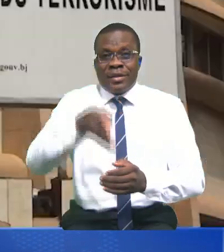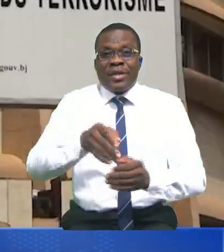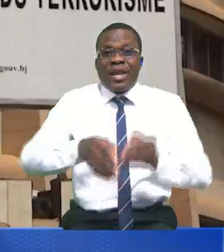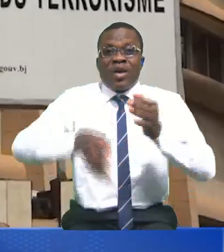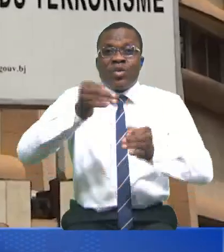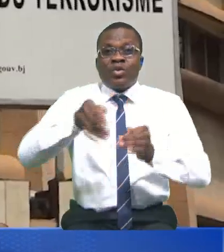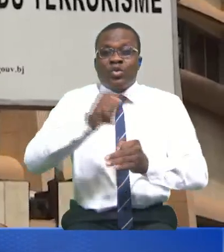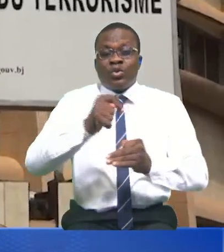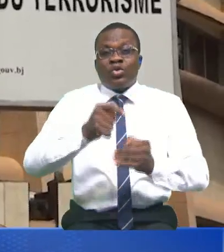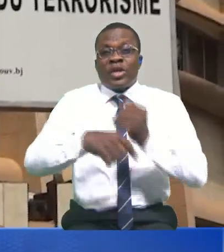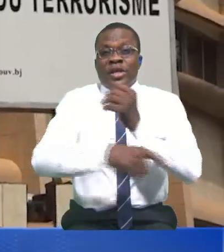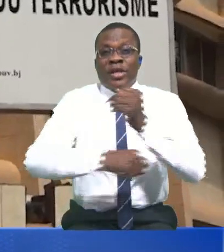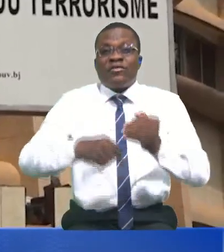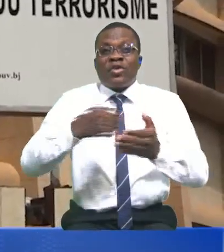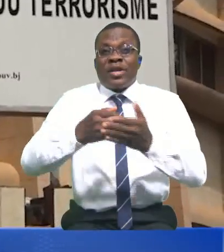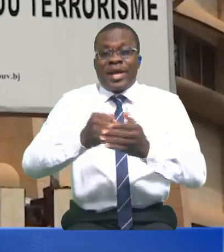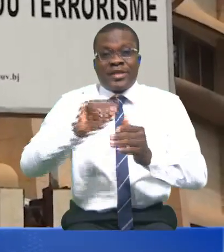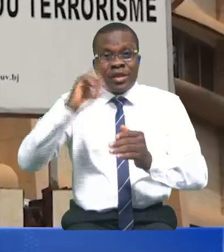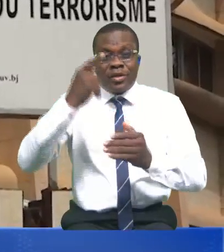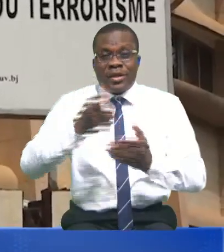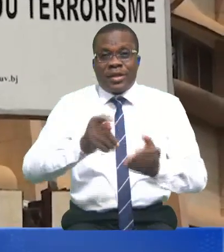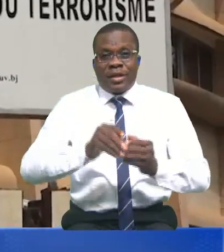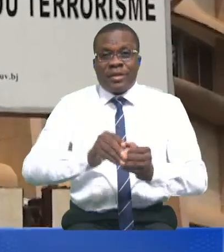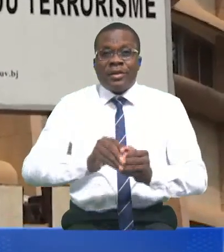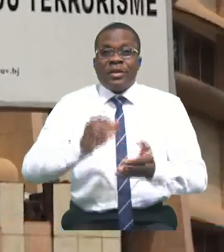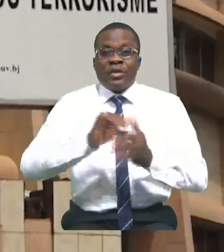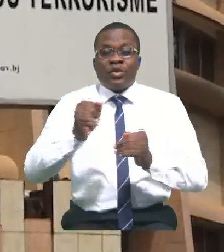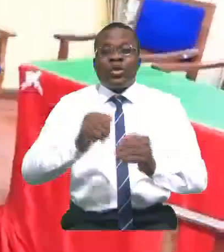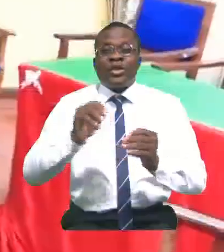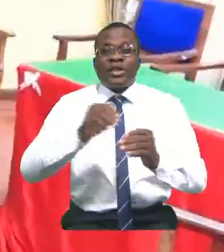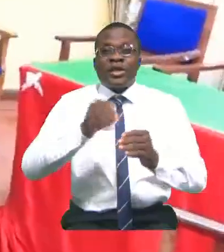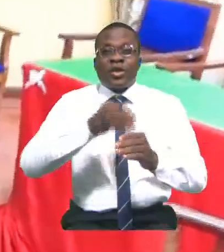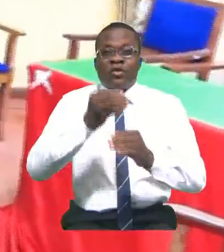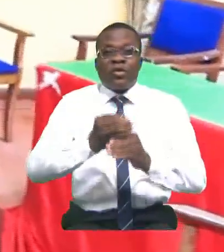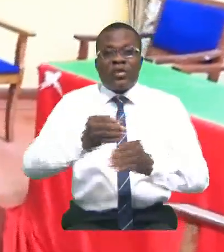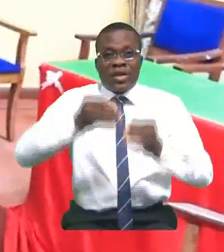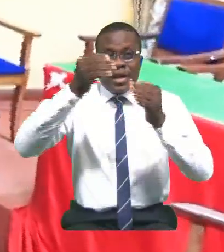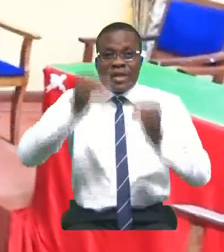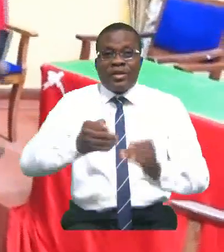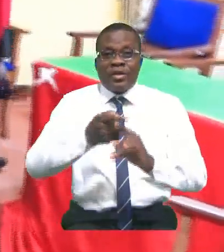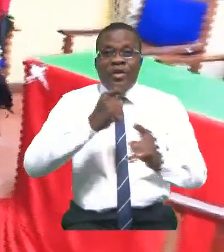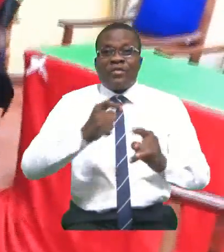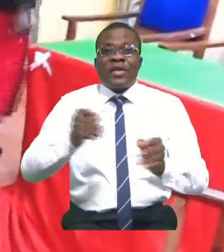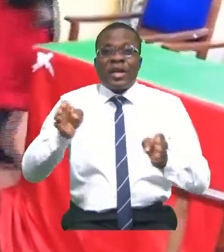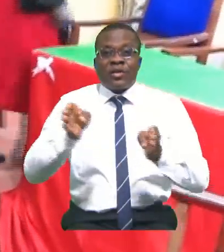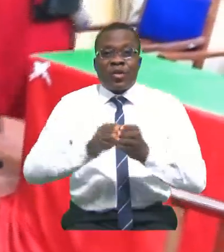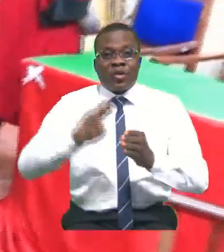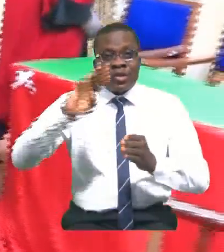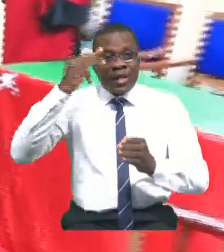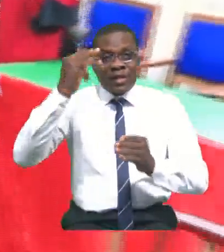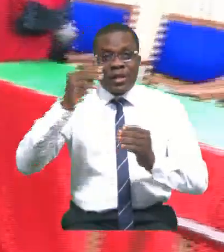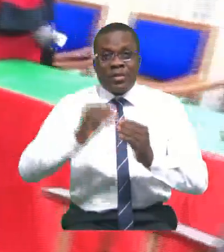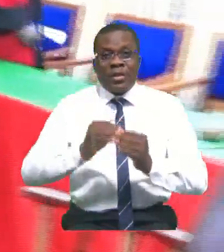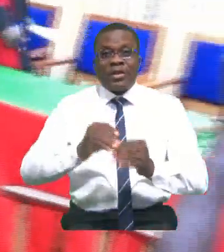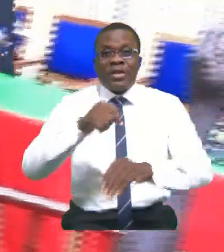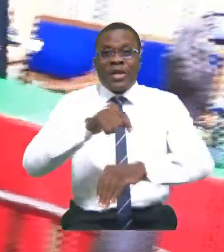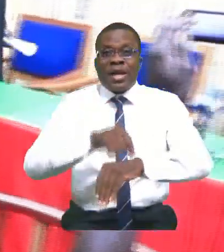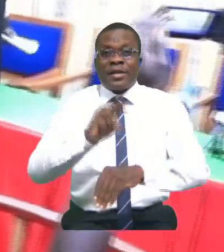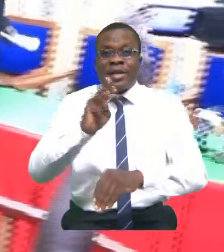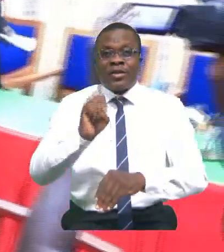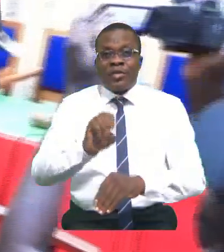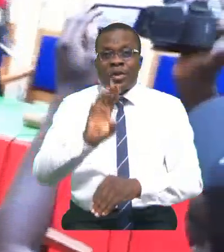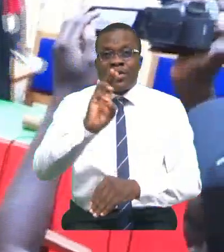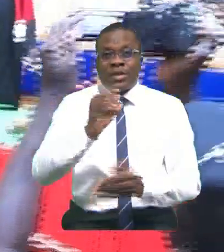économiques et du terrorisme ceci conformément à la décision issue du Conseil des ministres en date du mercredi 6